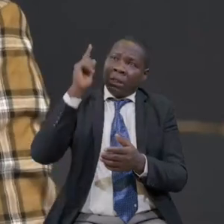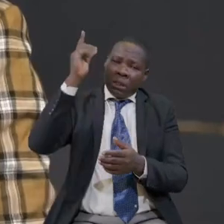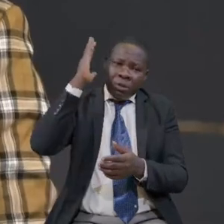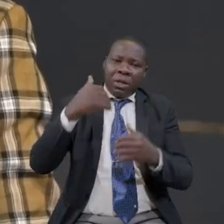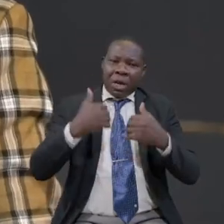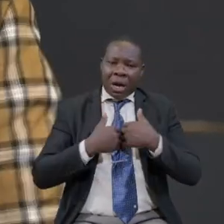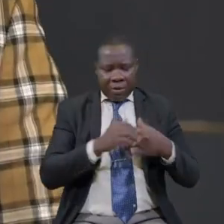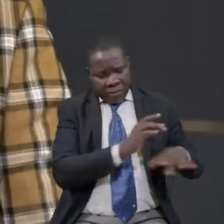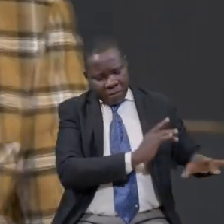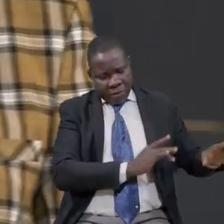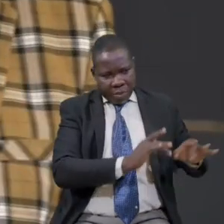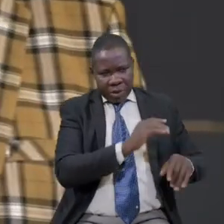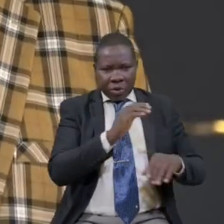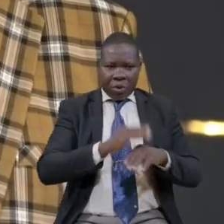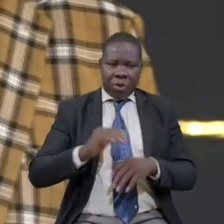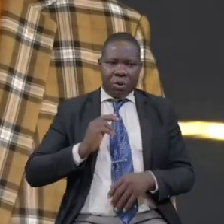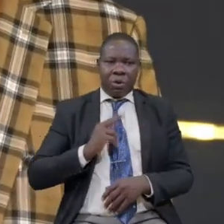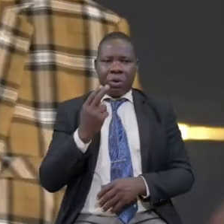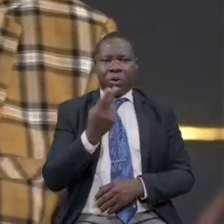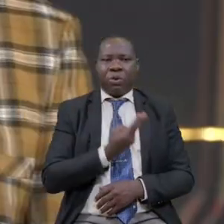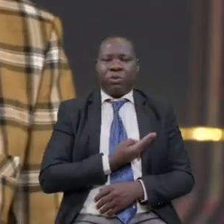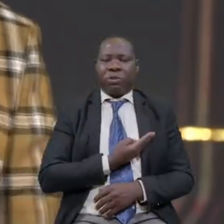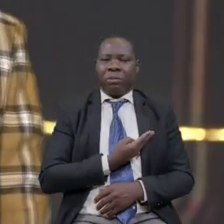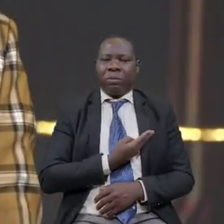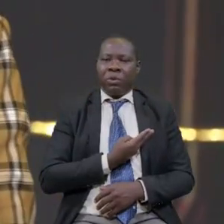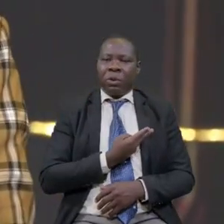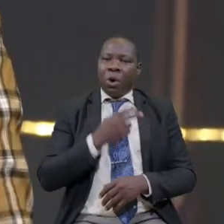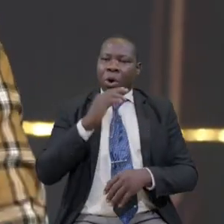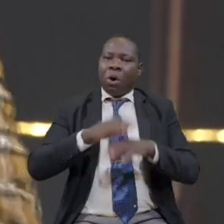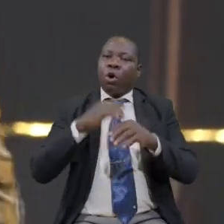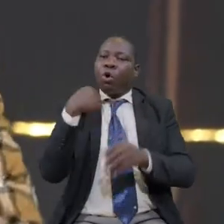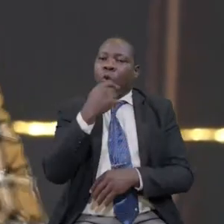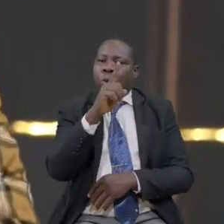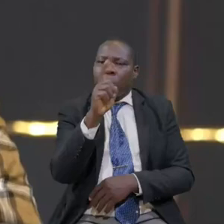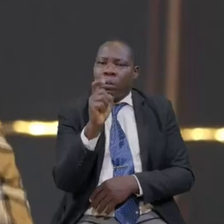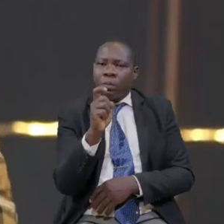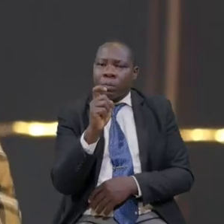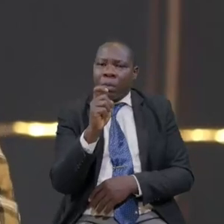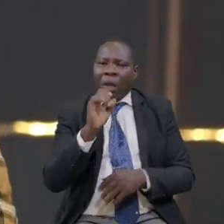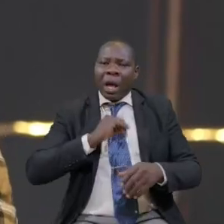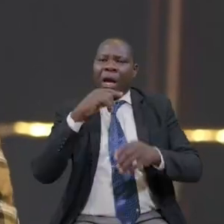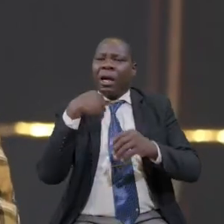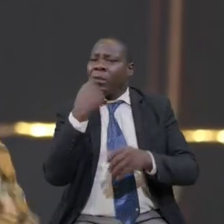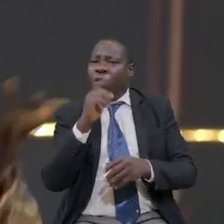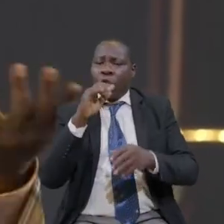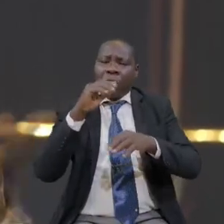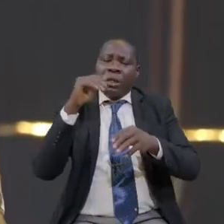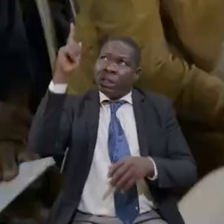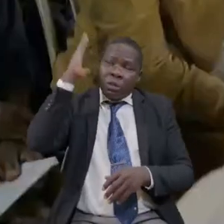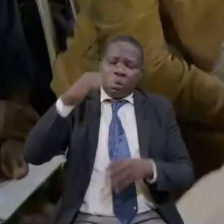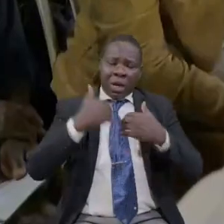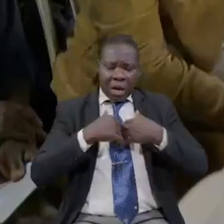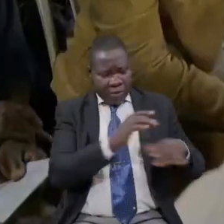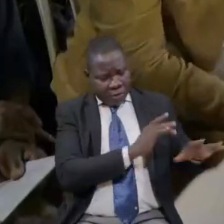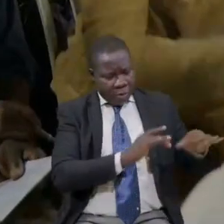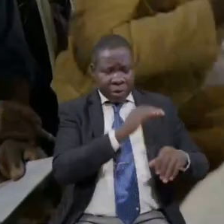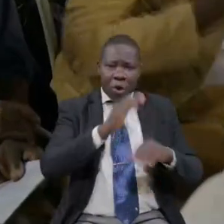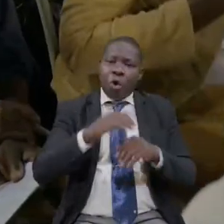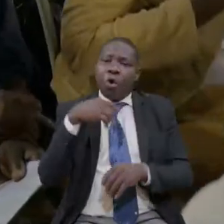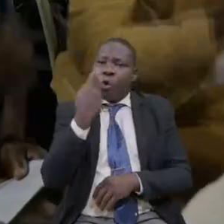Il aura encore compassion de nous. Il aura encore compassion de qui? Je dis, il